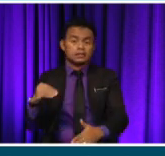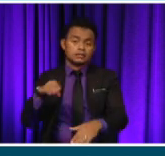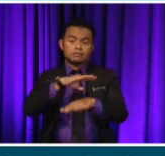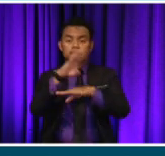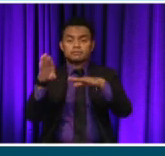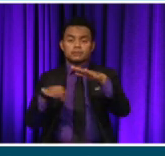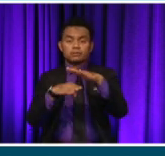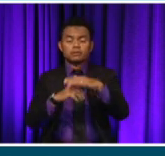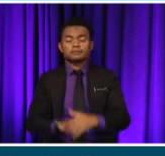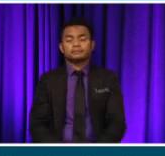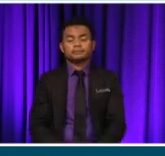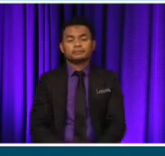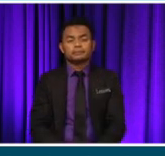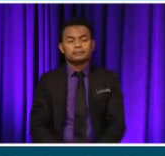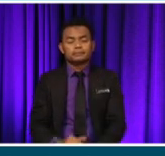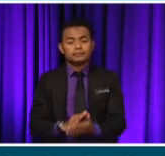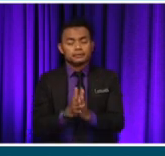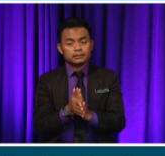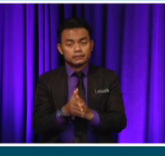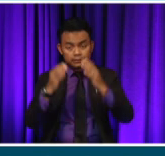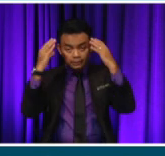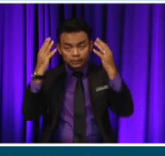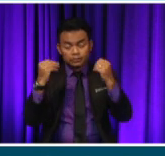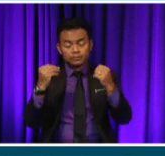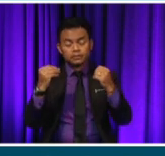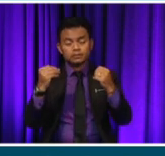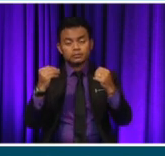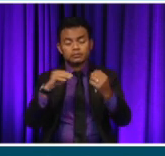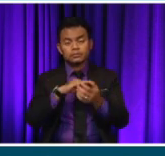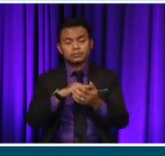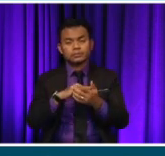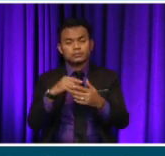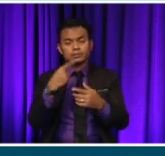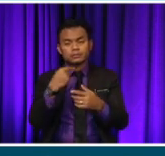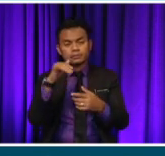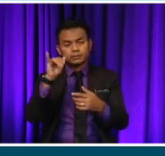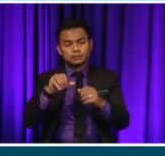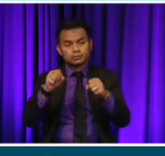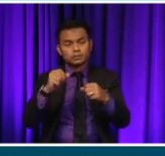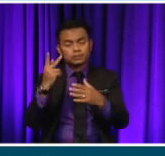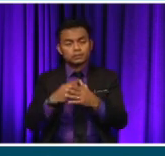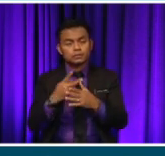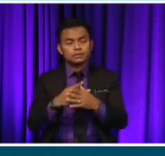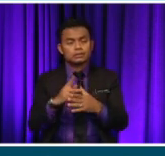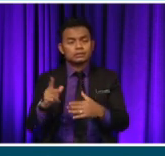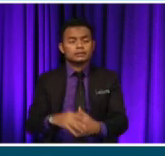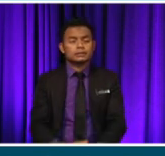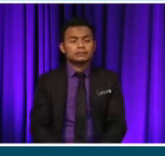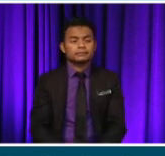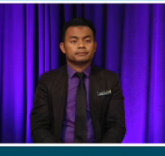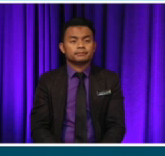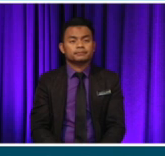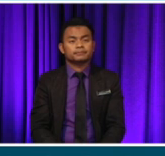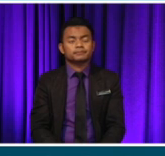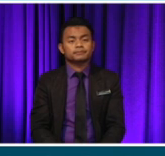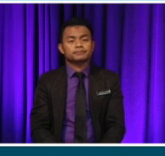ee boleh satu kunci kan berkaitan tentang tiga perangkat penguasaan ini Oke